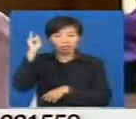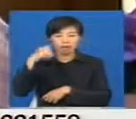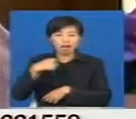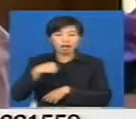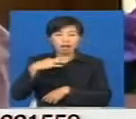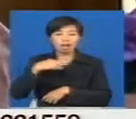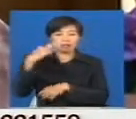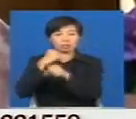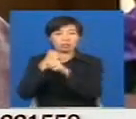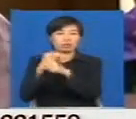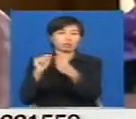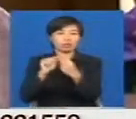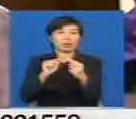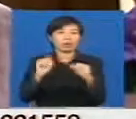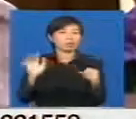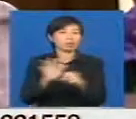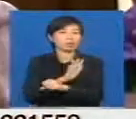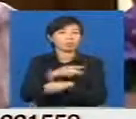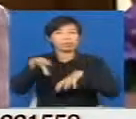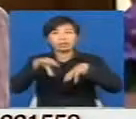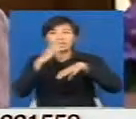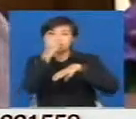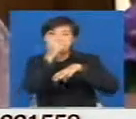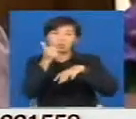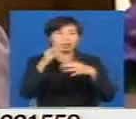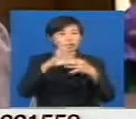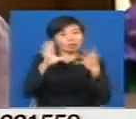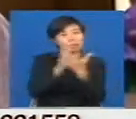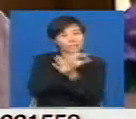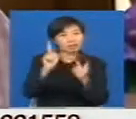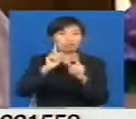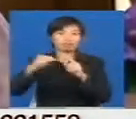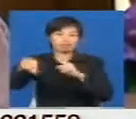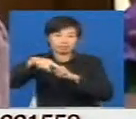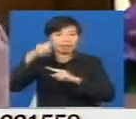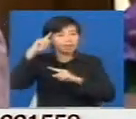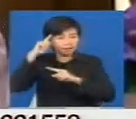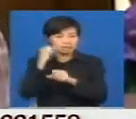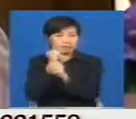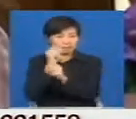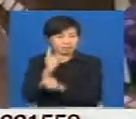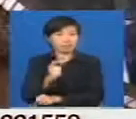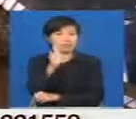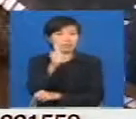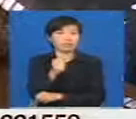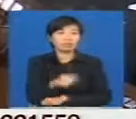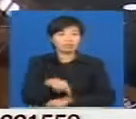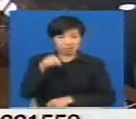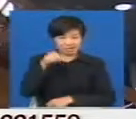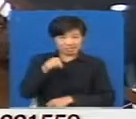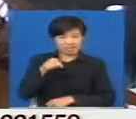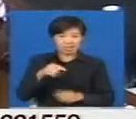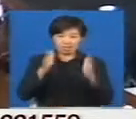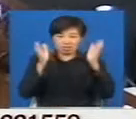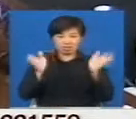มบูรณ์นะฮะในเรื่องของความสวยงามวัฒนธรรมอะไรเงี้ยนะฮะเพื่อให้ใช้ได้จริง ๆ เพราะเรียกว่าที่นี่ก็ทำโดย3นายกนะ